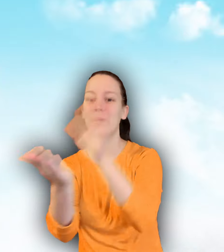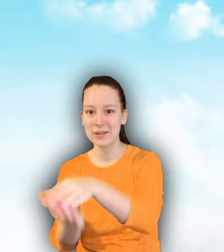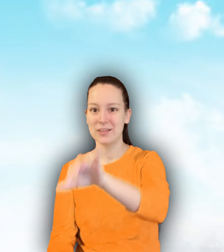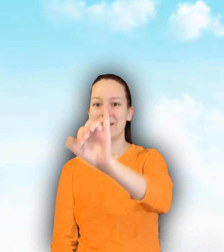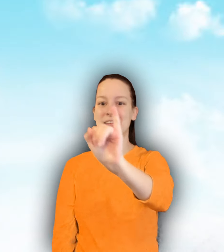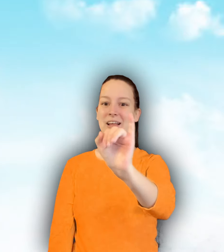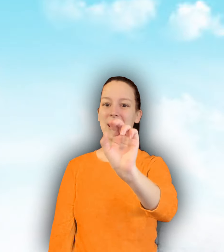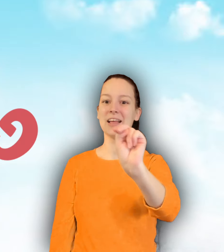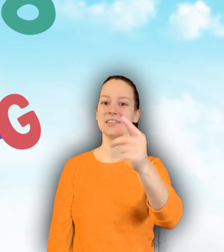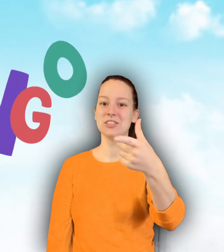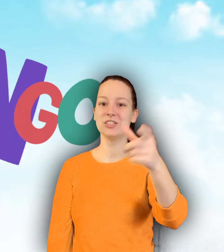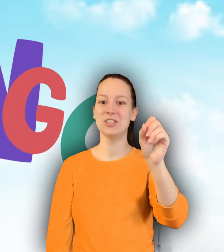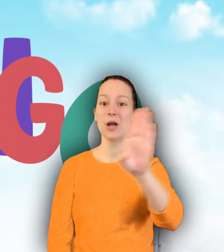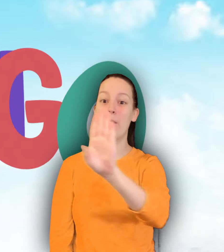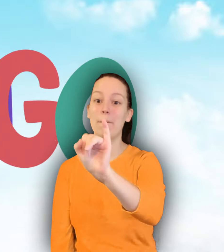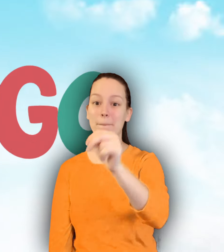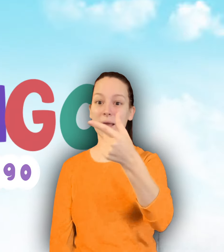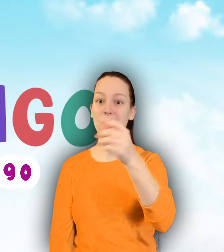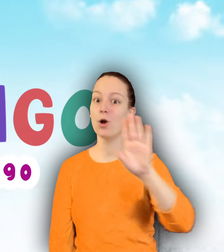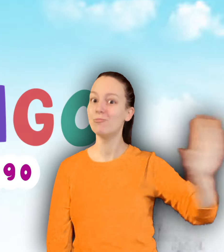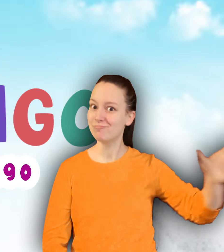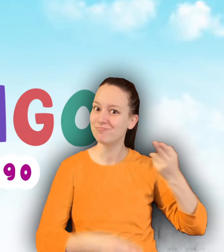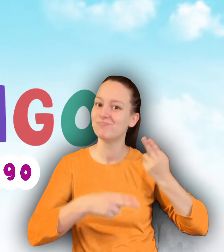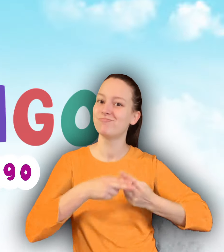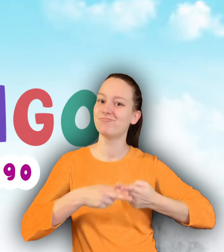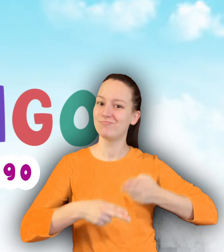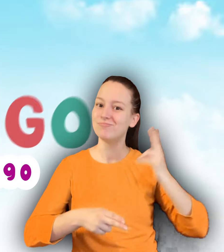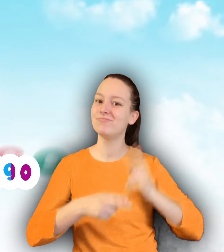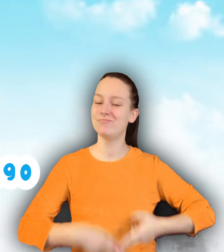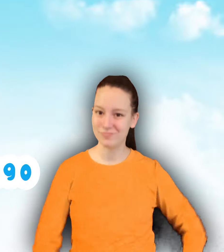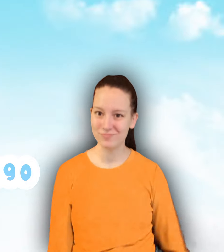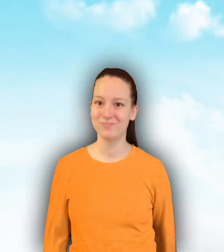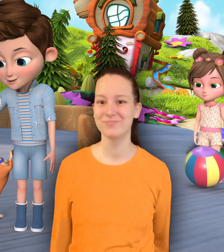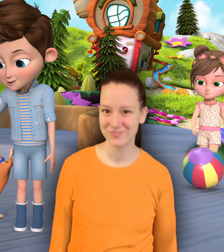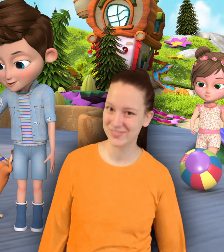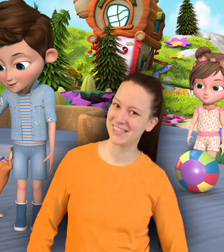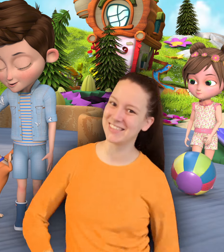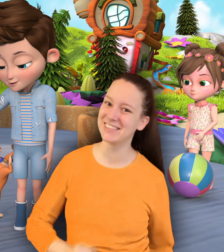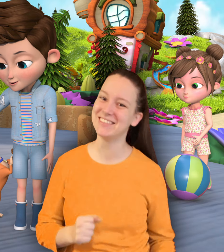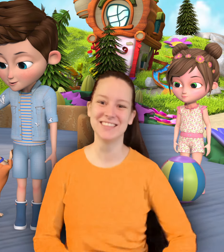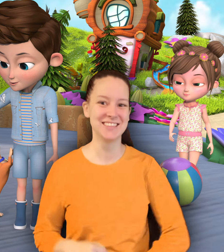INOINO名前はビンゴ